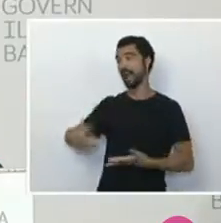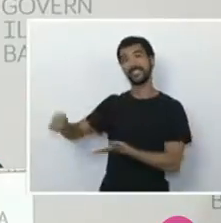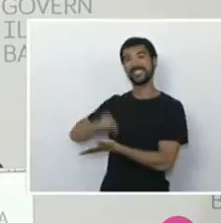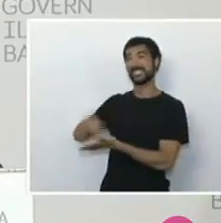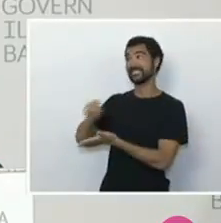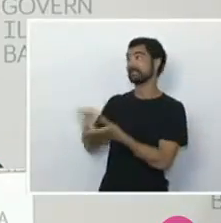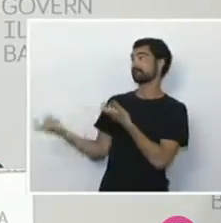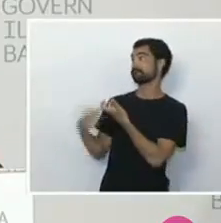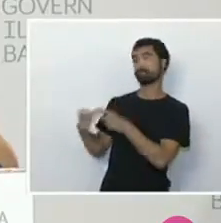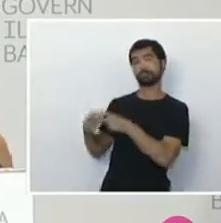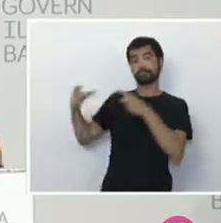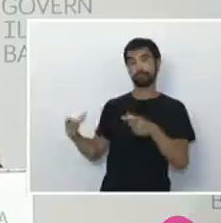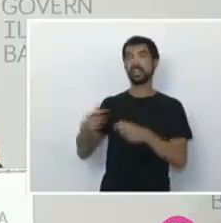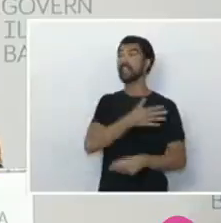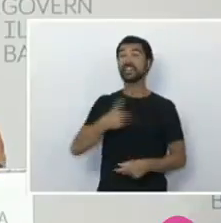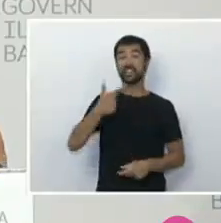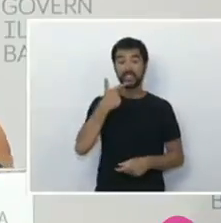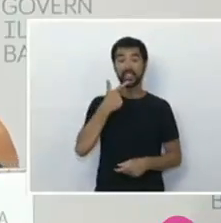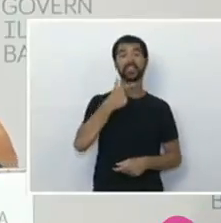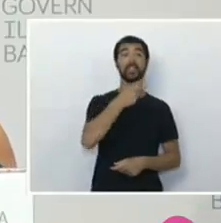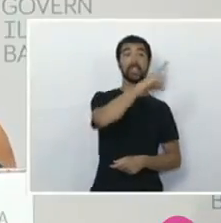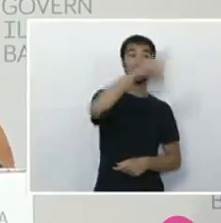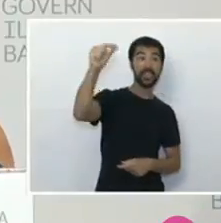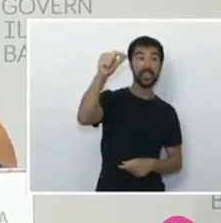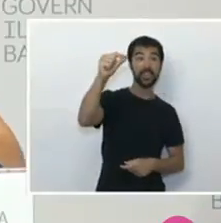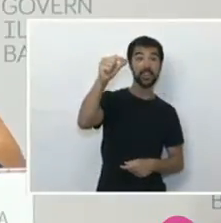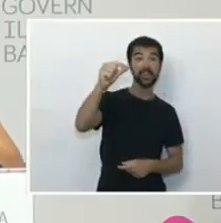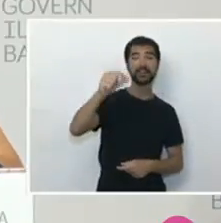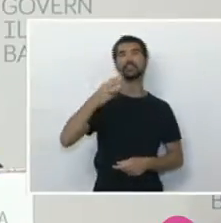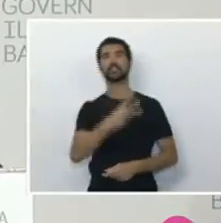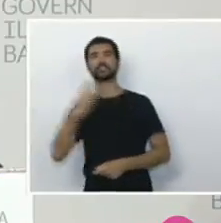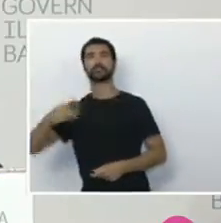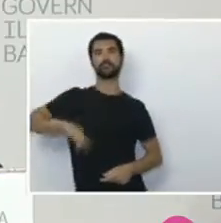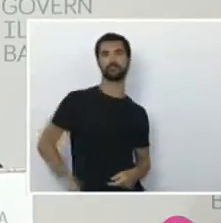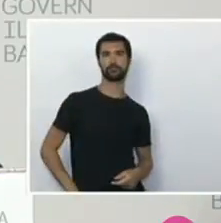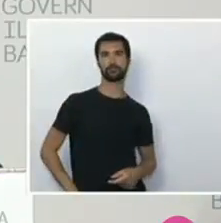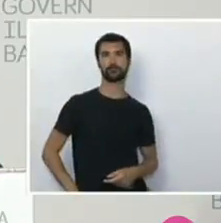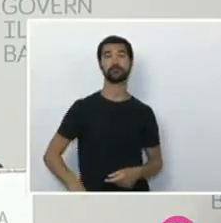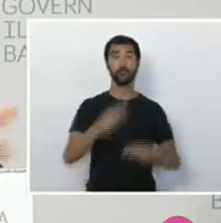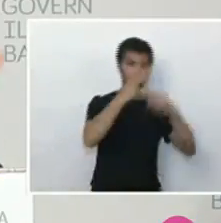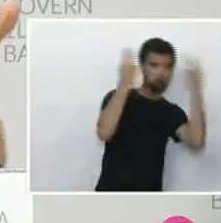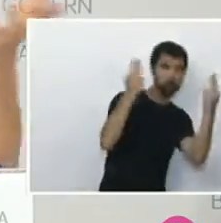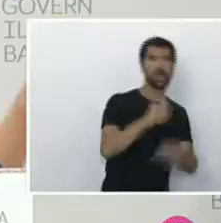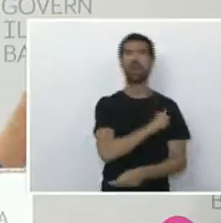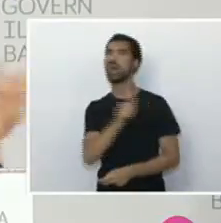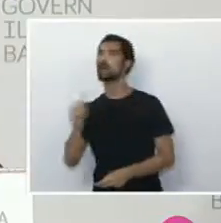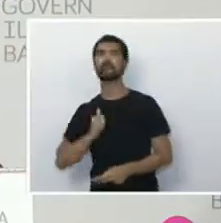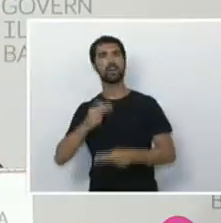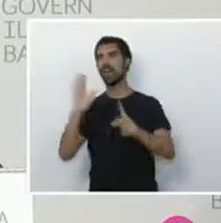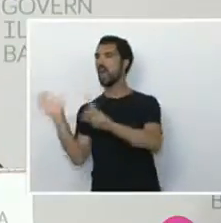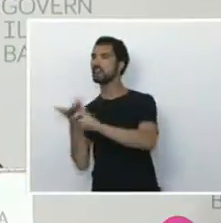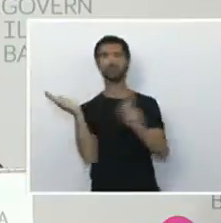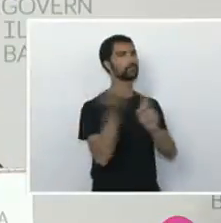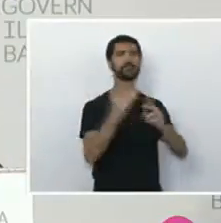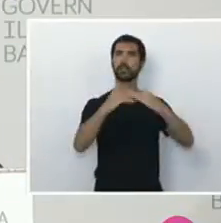hauran de tenir 33 sociosanitaris. Això afecta tant a les públiques com a les privades, però ja els he dit